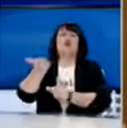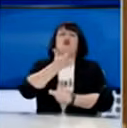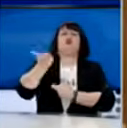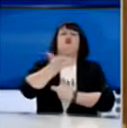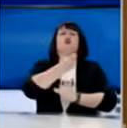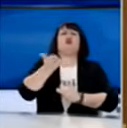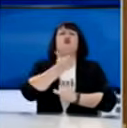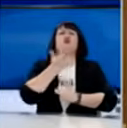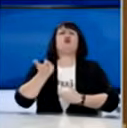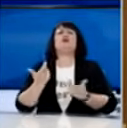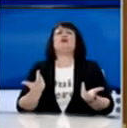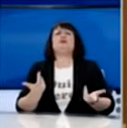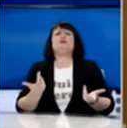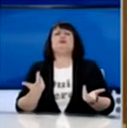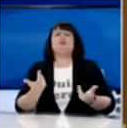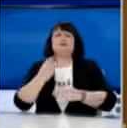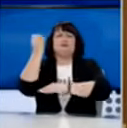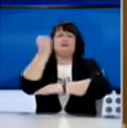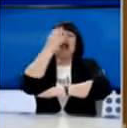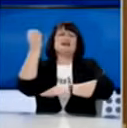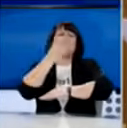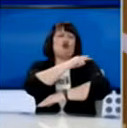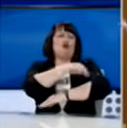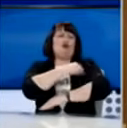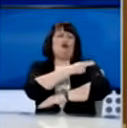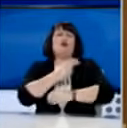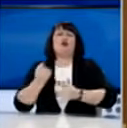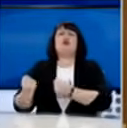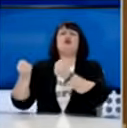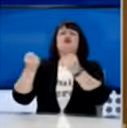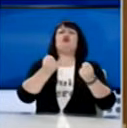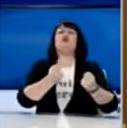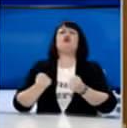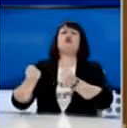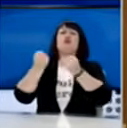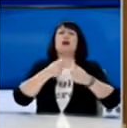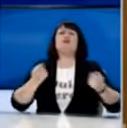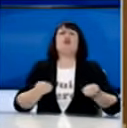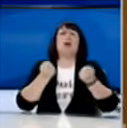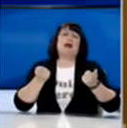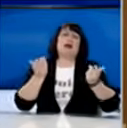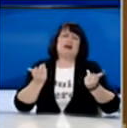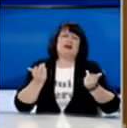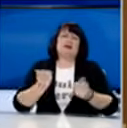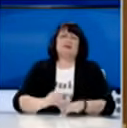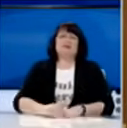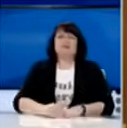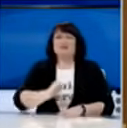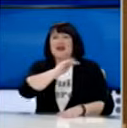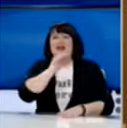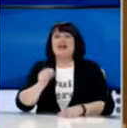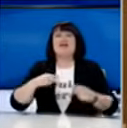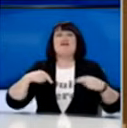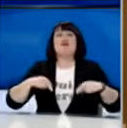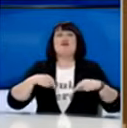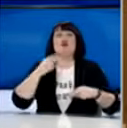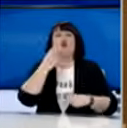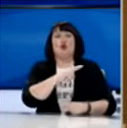να οδηγούν τα ασθενοφόρα του ΕΚΑΒ, που ήταν μία από τις πρώτες πράξεις σας. Και ήρθε ο υφυπουργός